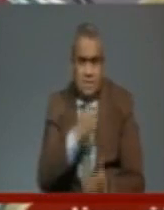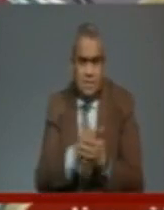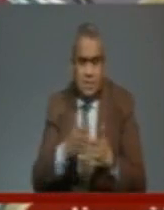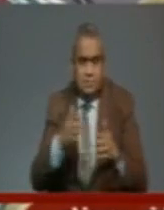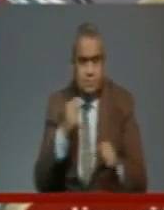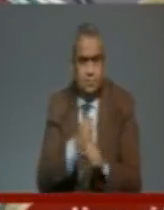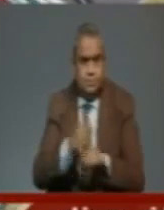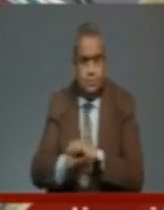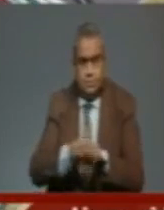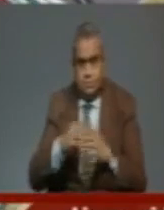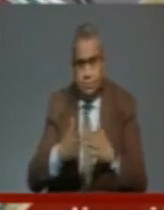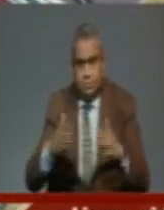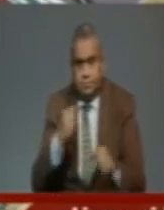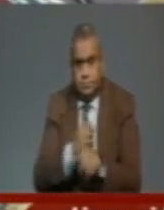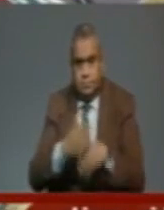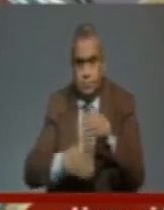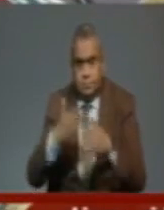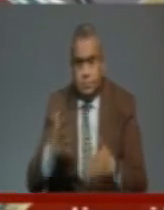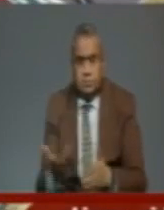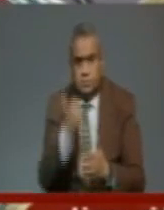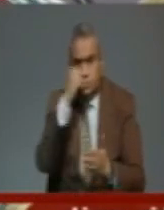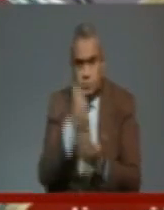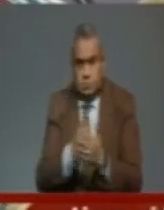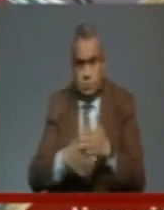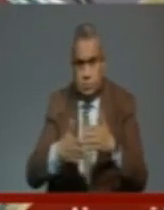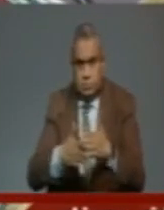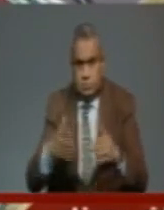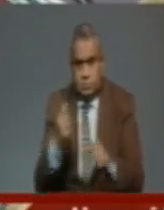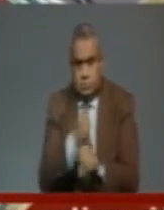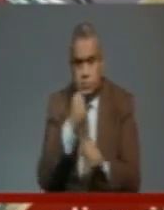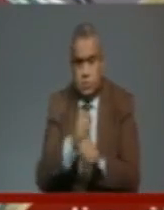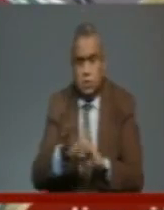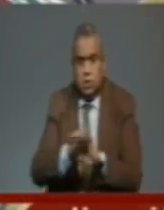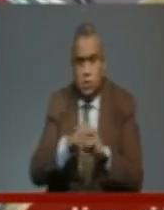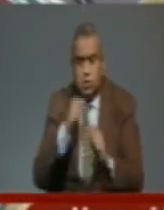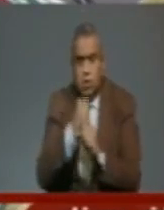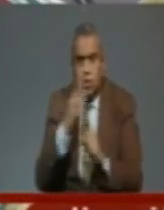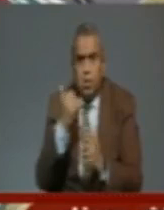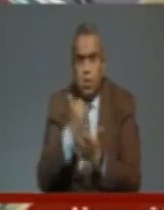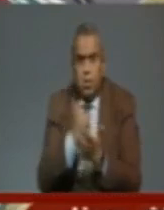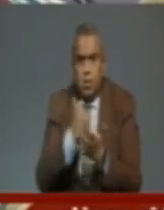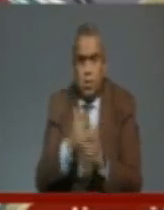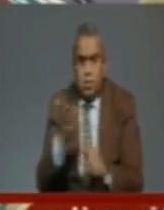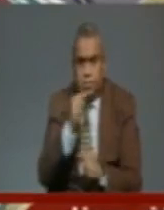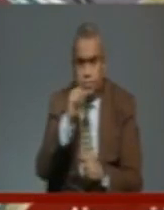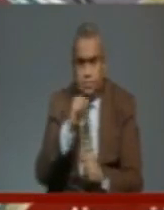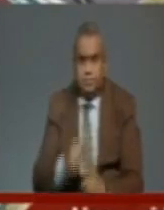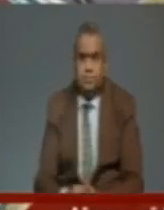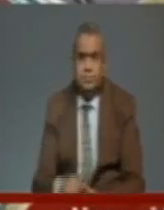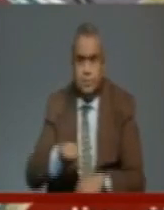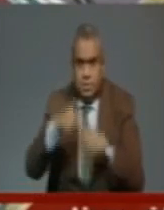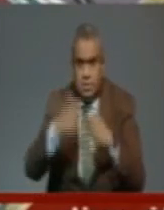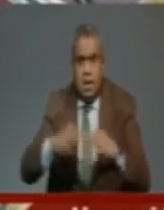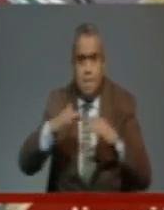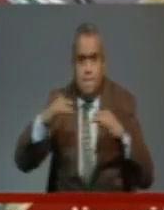نشاط سكني سياحي اخر، يقدر ما يبقاش بس الـ هنا النشاط الـ يعني المينا. بنضيف